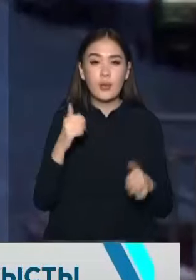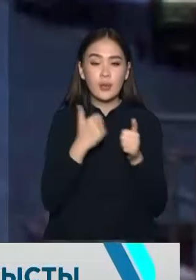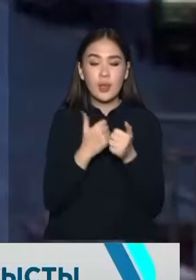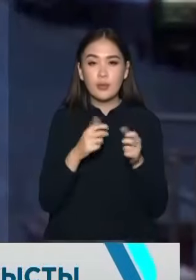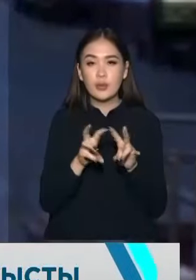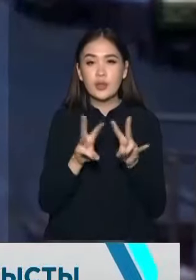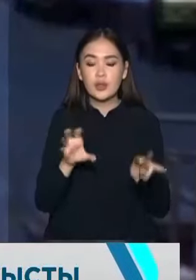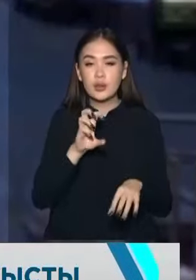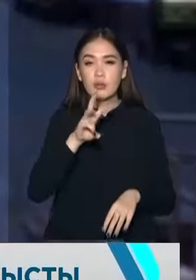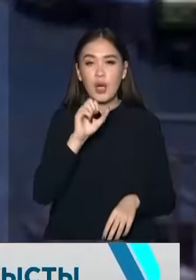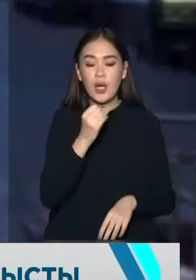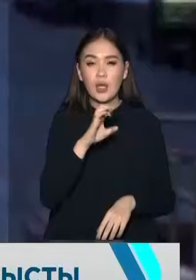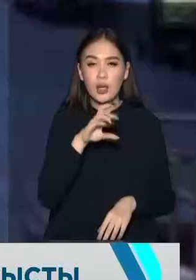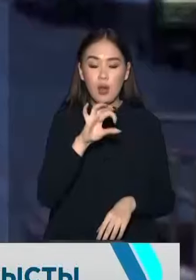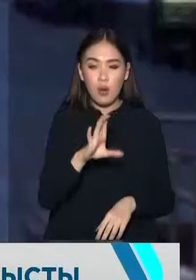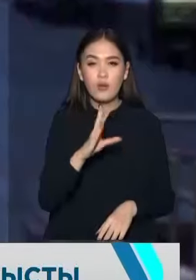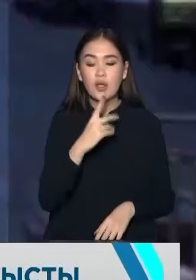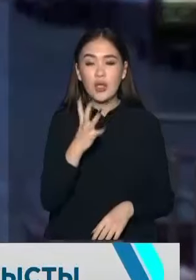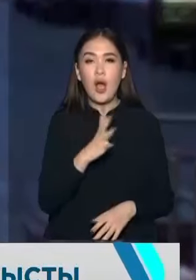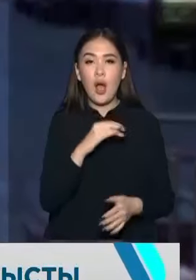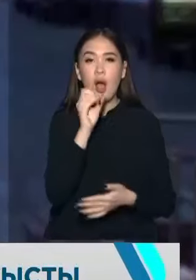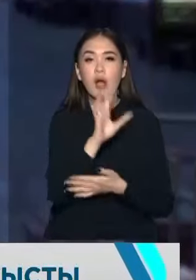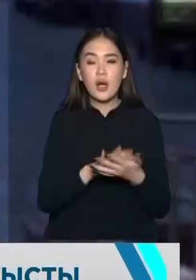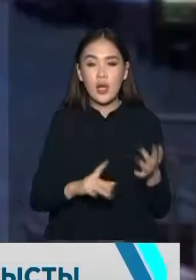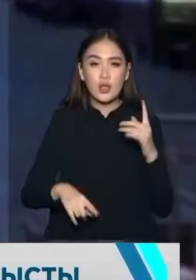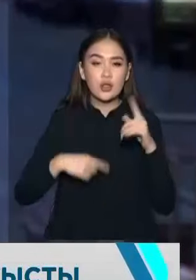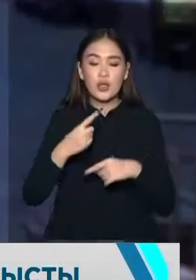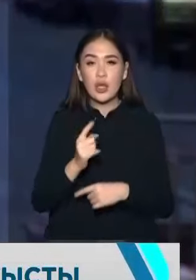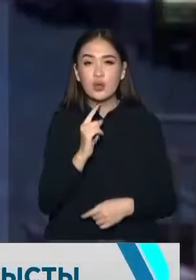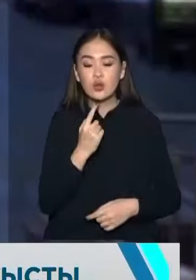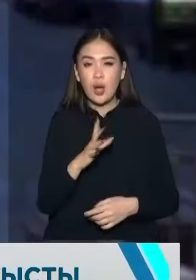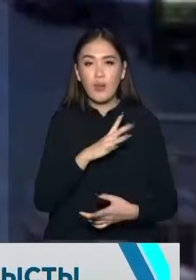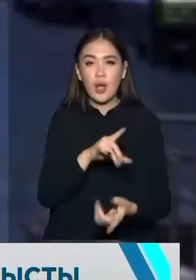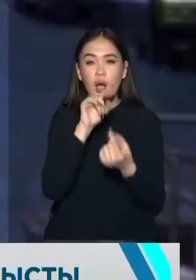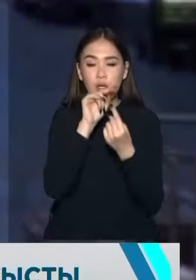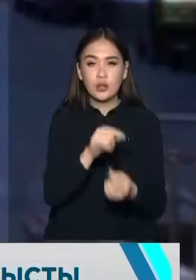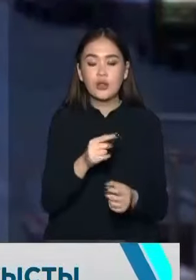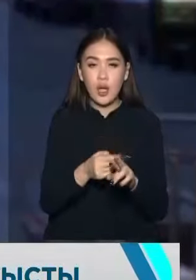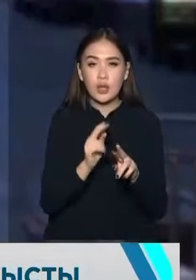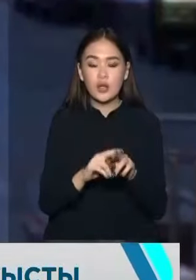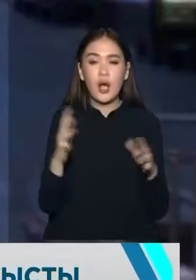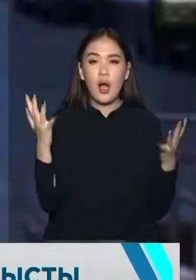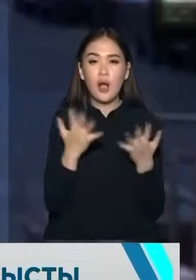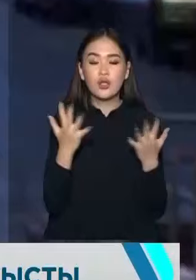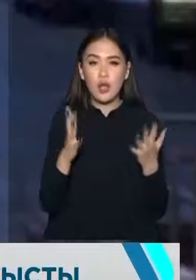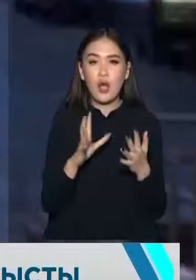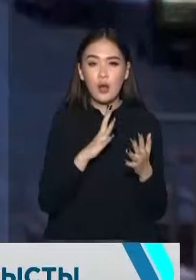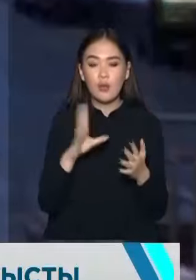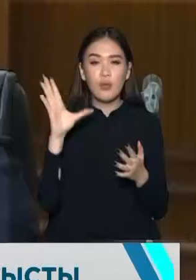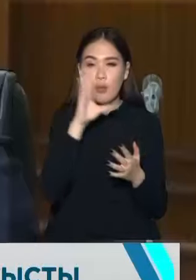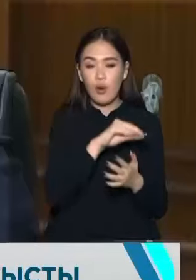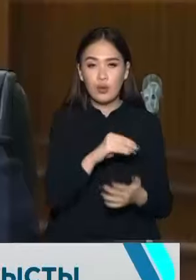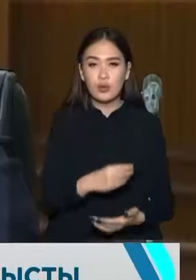Әлихан Смайыловтың өзінен ары қарай қазіргі құрамның қиындықтарға қарсы тұруға қауқары қаншалықты жететінін сұрап